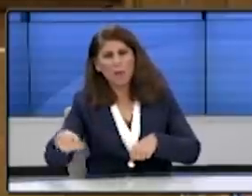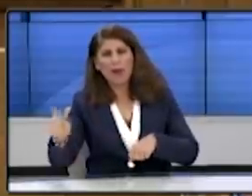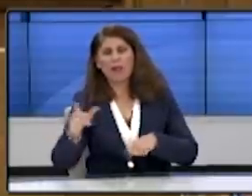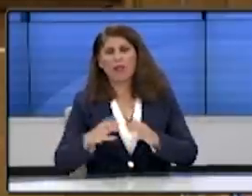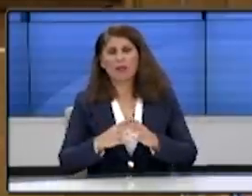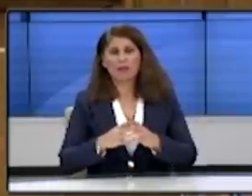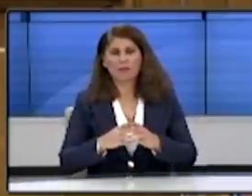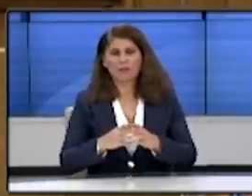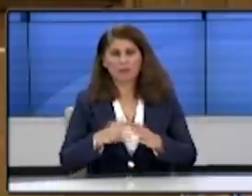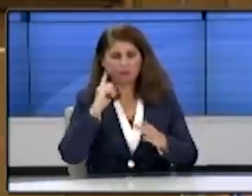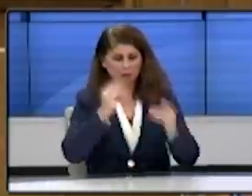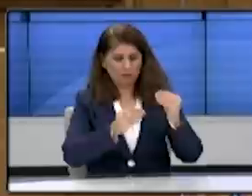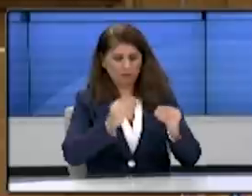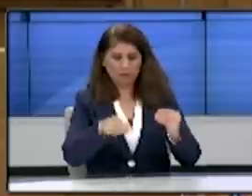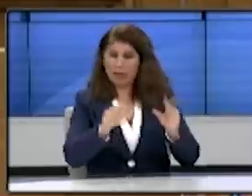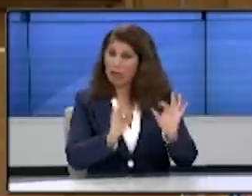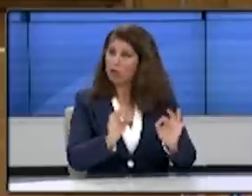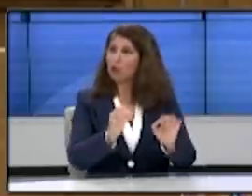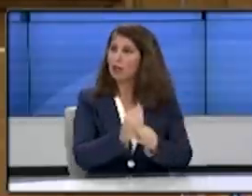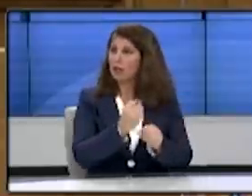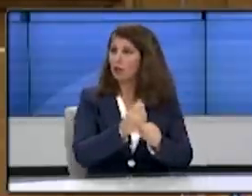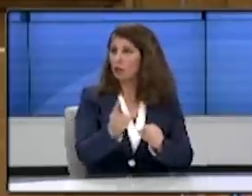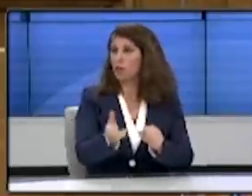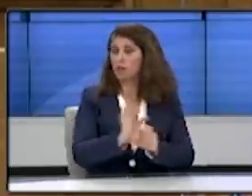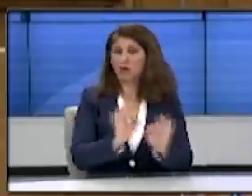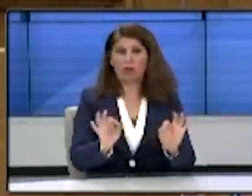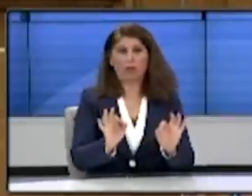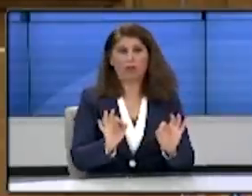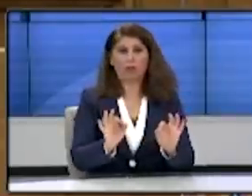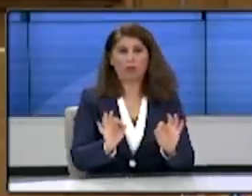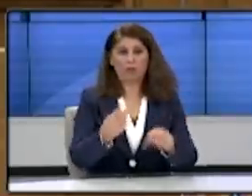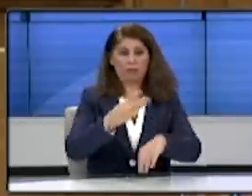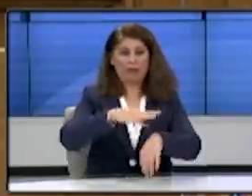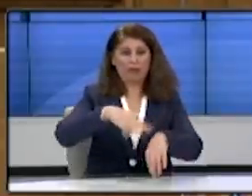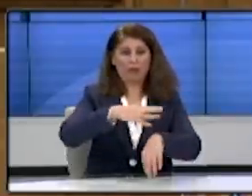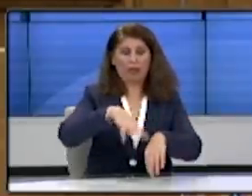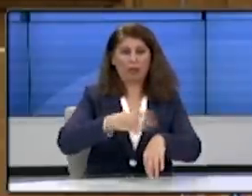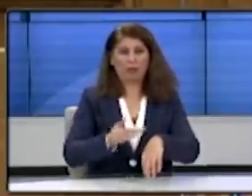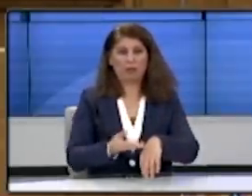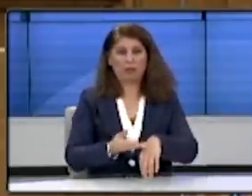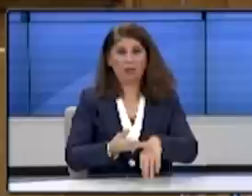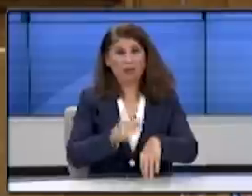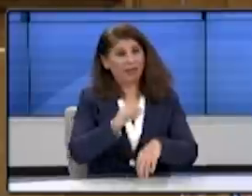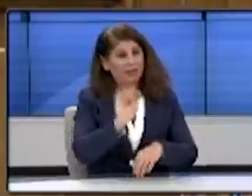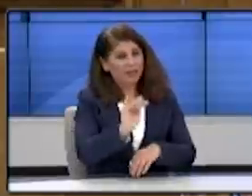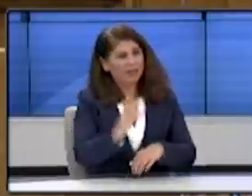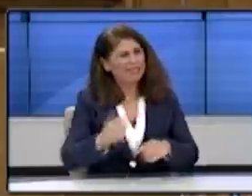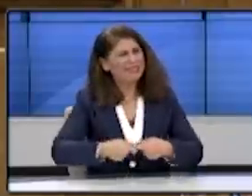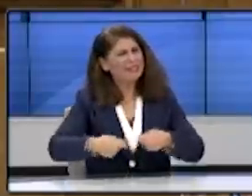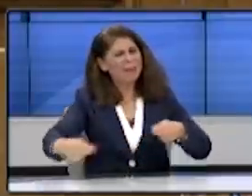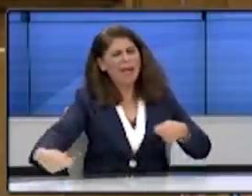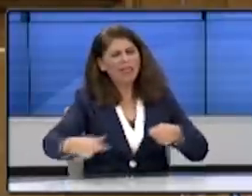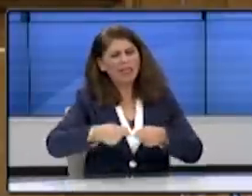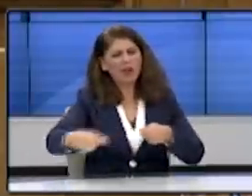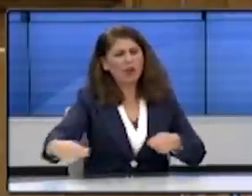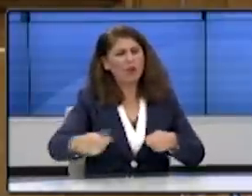βδομάδα και να λογαριάζεται ως κανονικά εργαζόμενος. Για να μην ρωτήσουμε και το ποια μεζούρα έχετε βάλει και